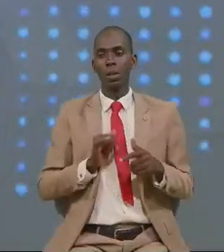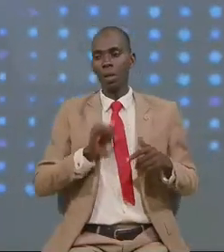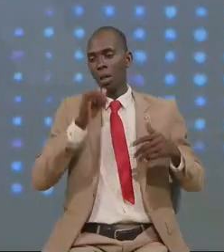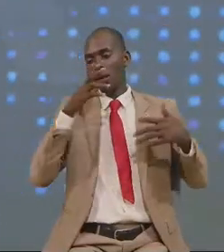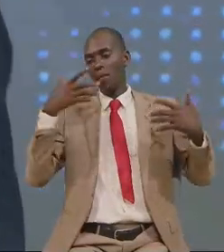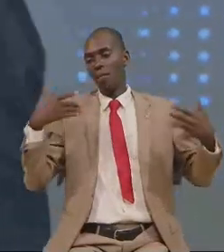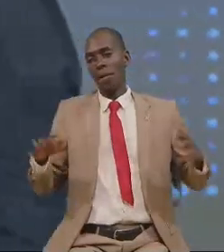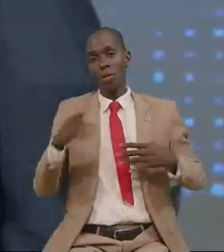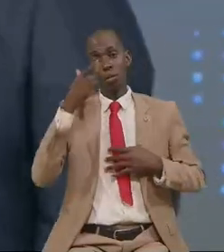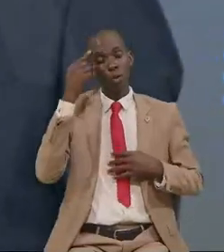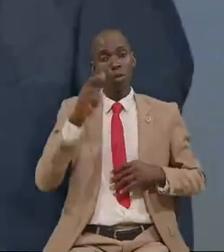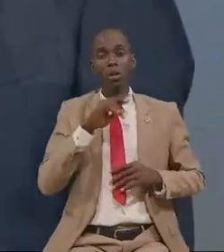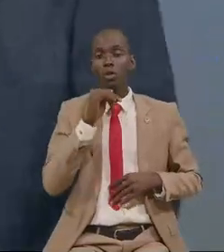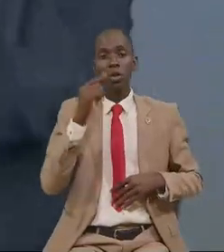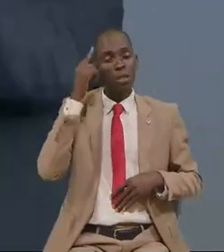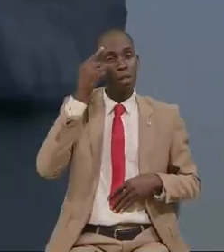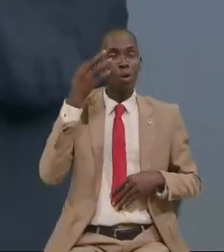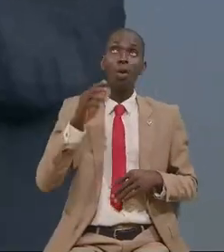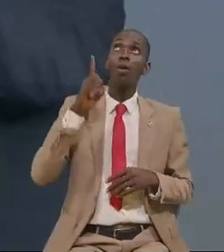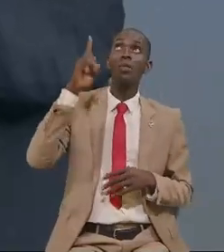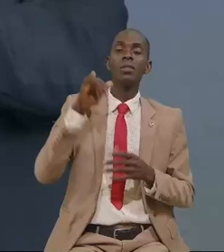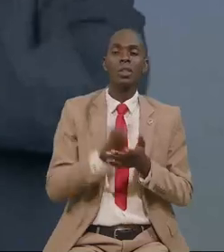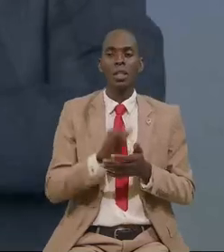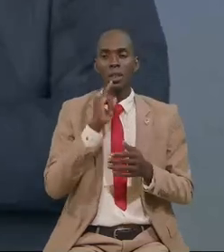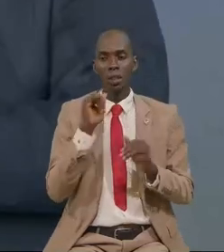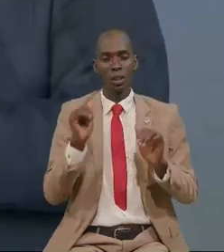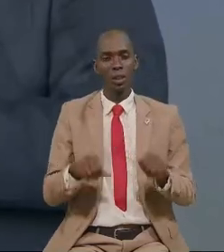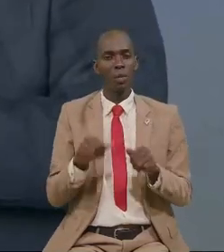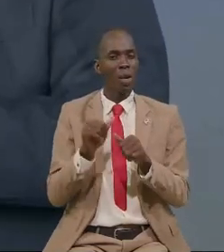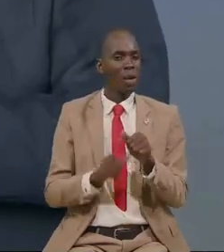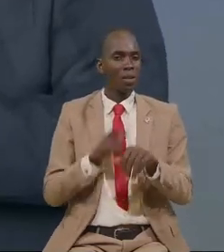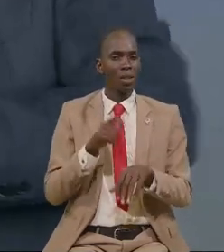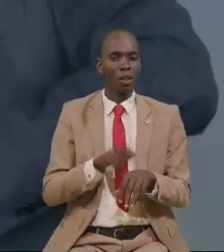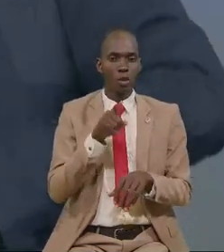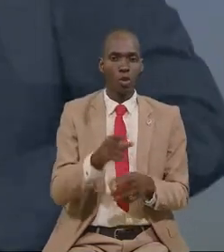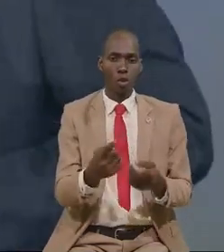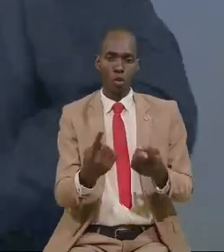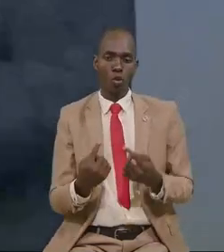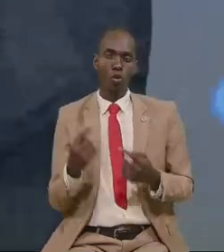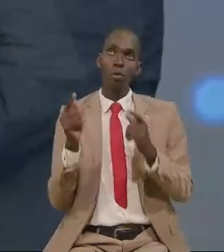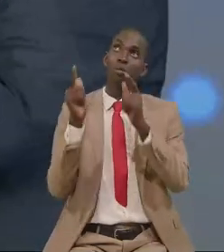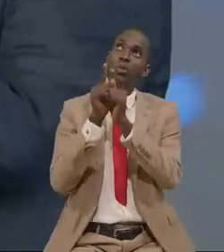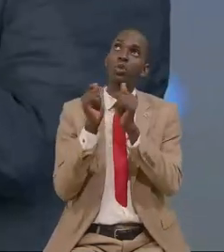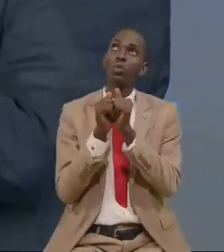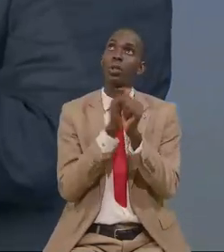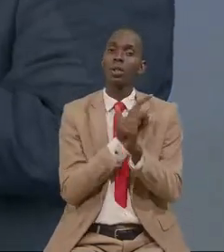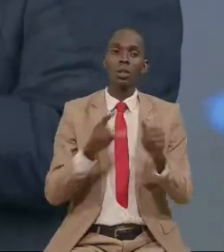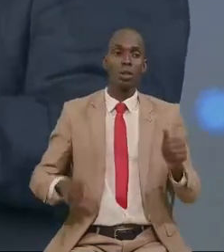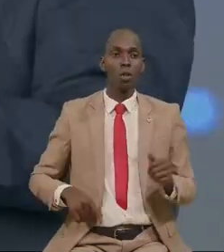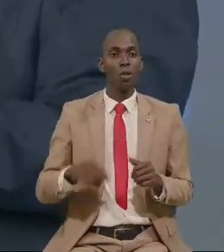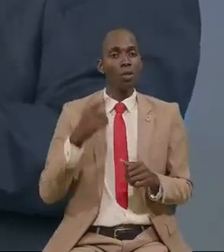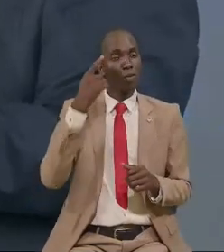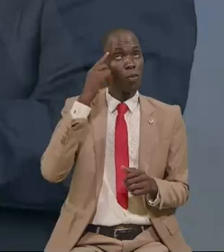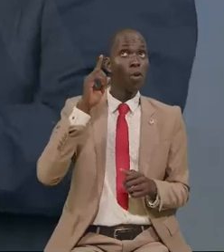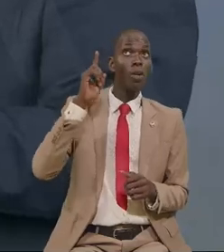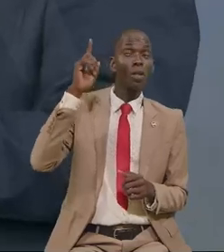terminé. Tu ne penses pas à celui qui peut. Chaque fois que tu viens au Seigneur, à celui